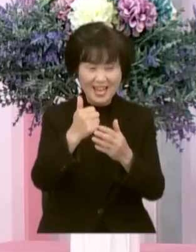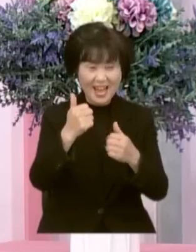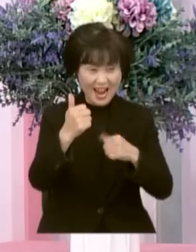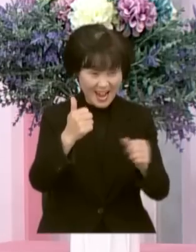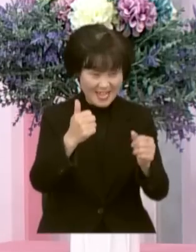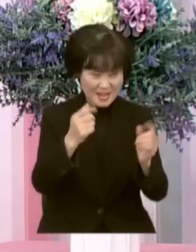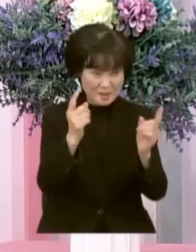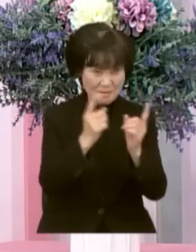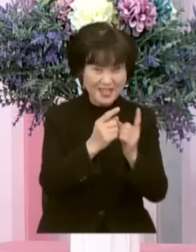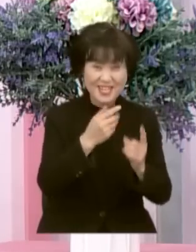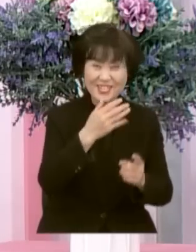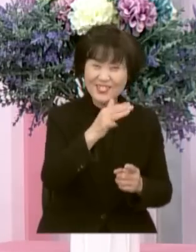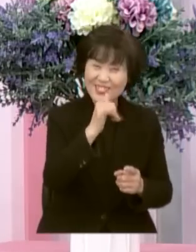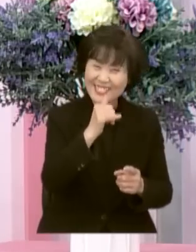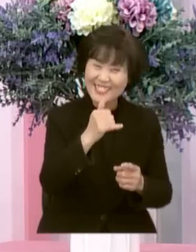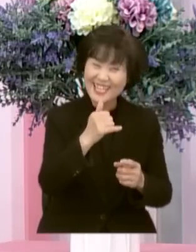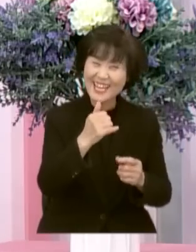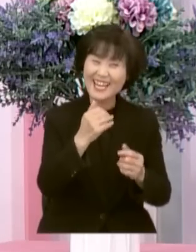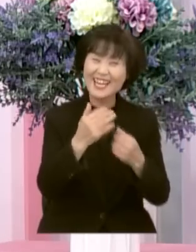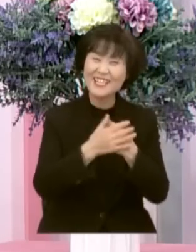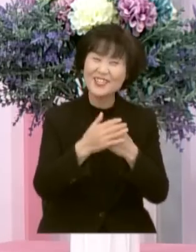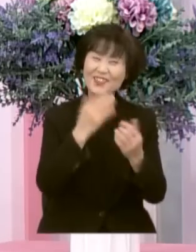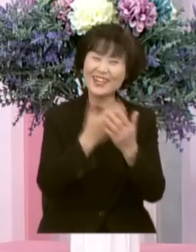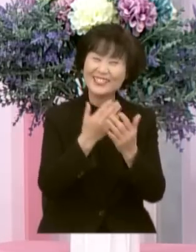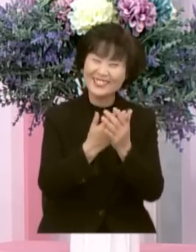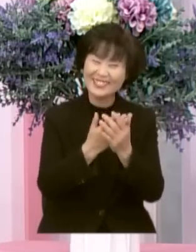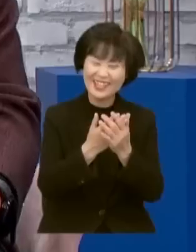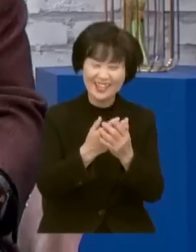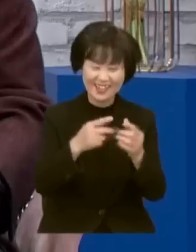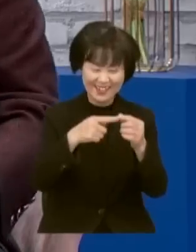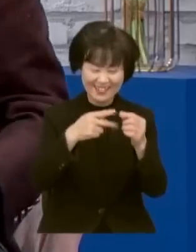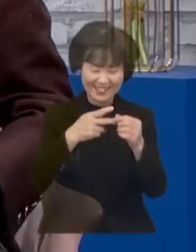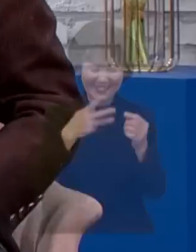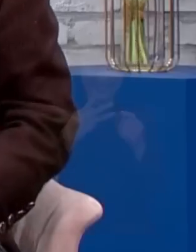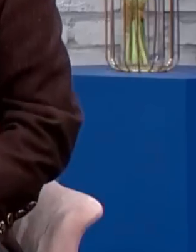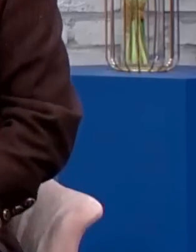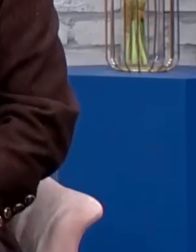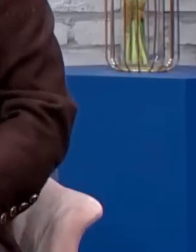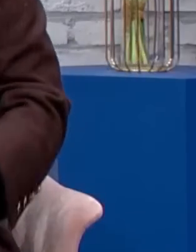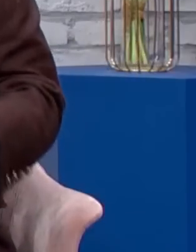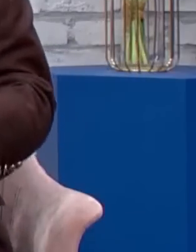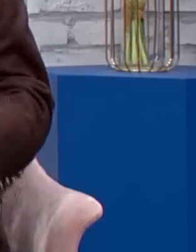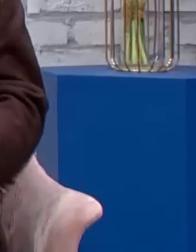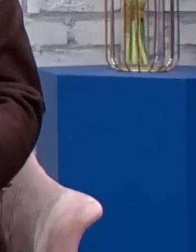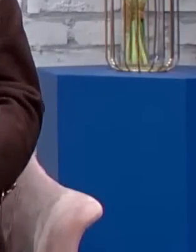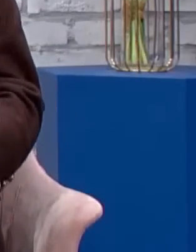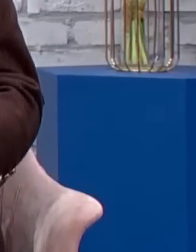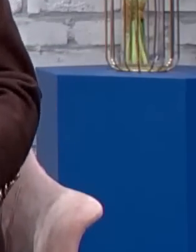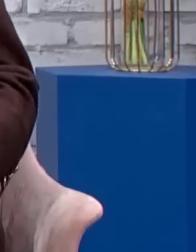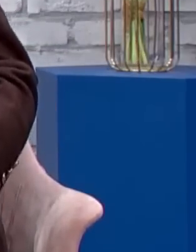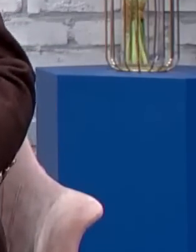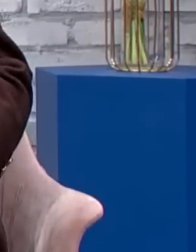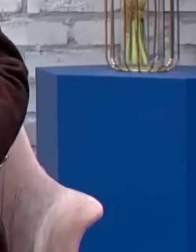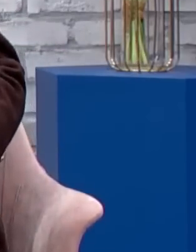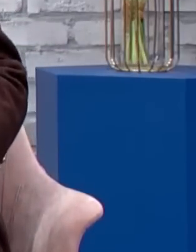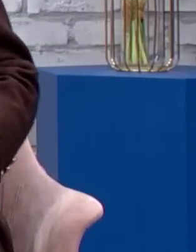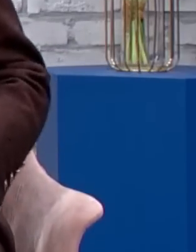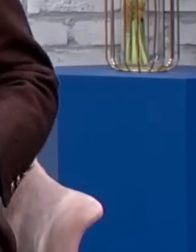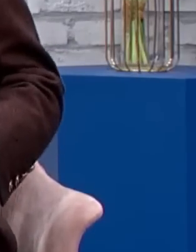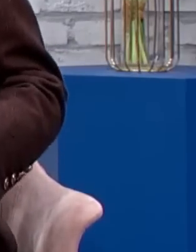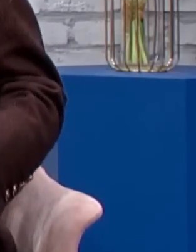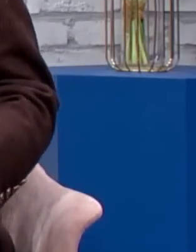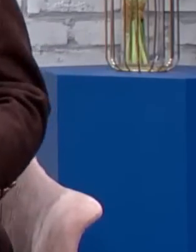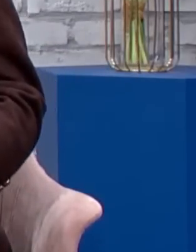네 기도 제목 세 가지입니다. 네 알겠습니다. 깔끔하네요. 네. 대한민국의 늠름한 군인 아저씨가 돼서 이제 예, 그리고